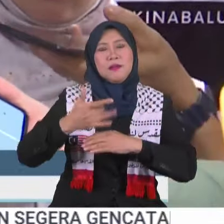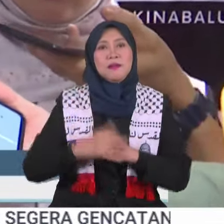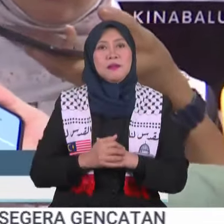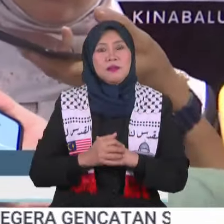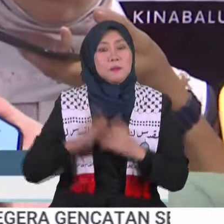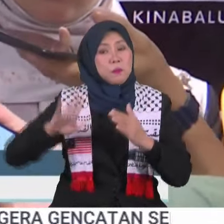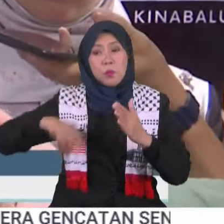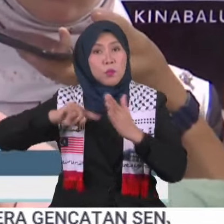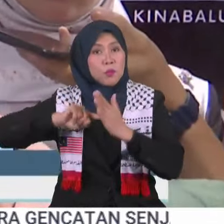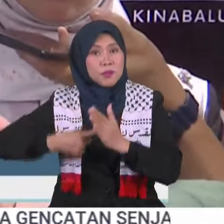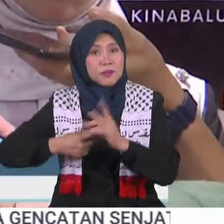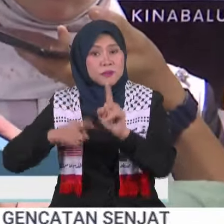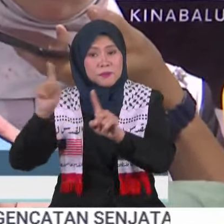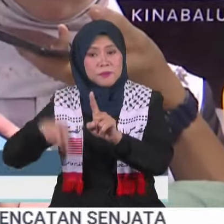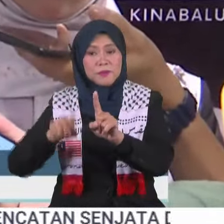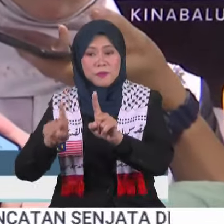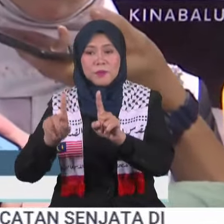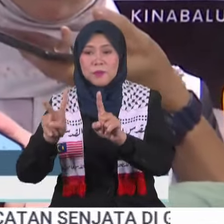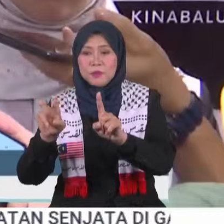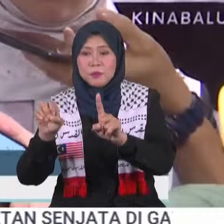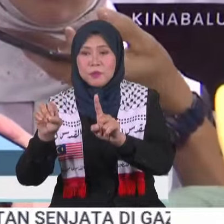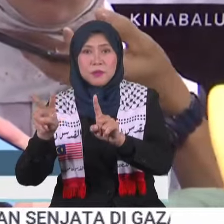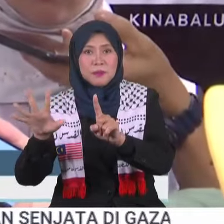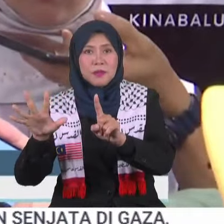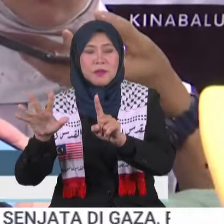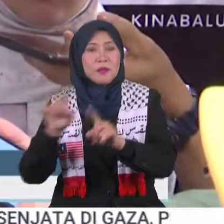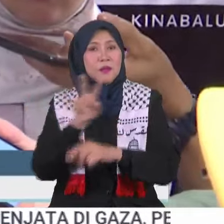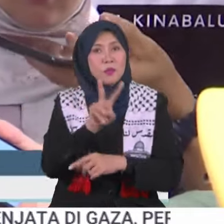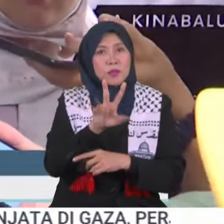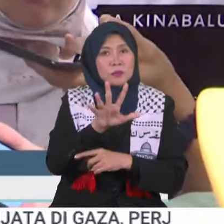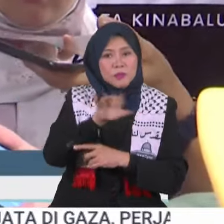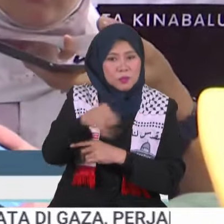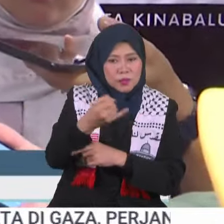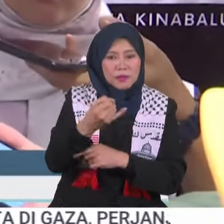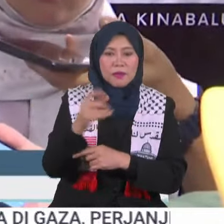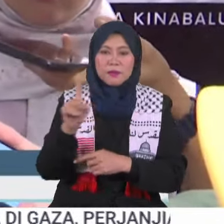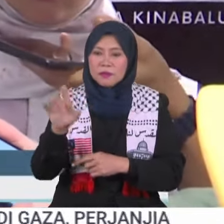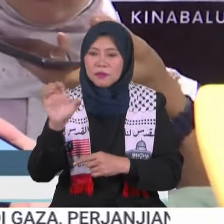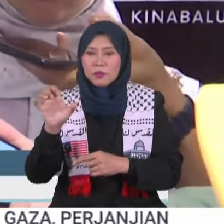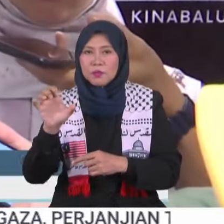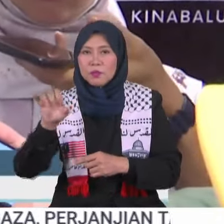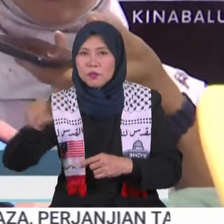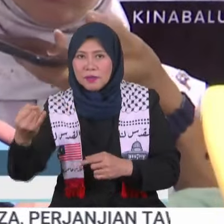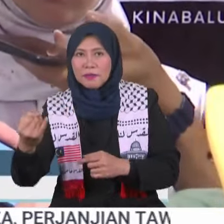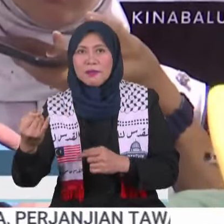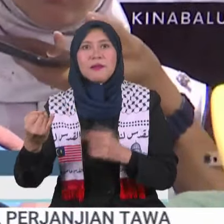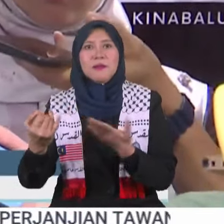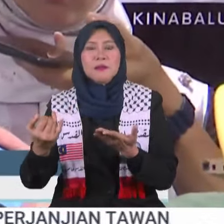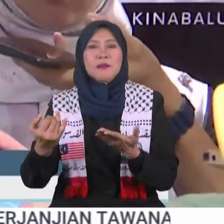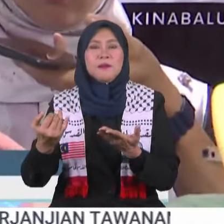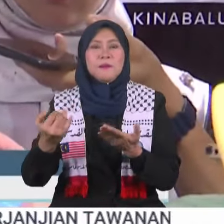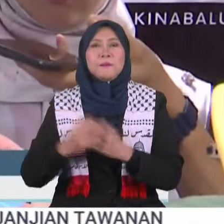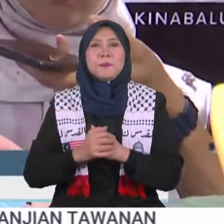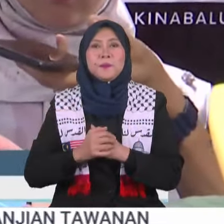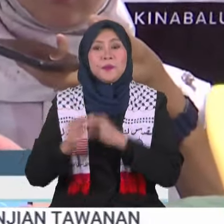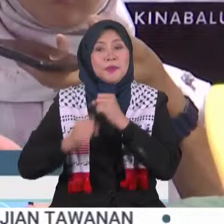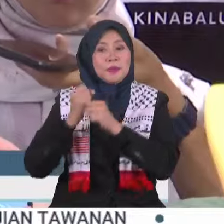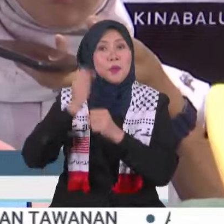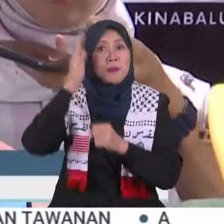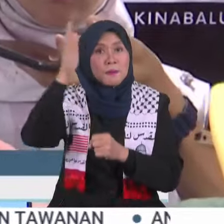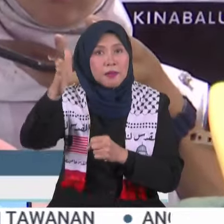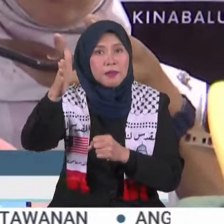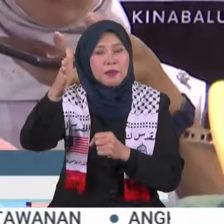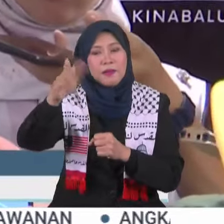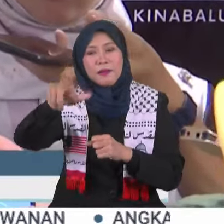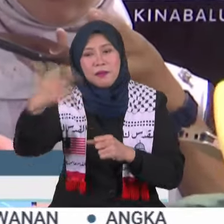belum lagi kan, 1 Januari untuk yang 25 juta dan 100 million kepada 100 million dan tahun depan